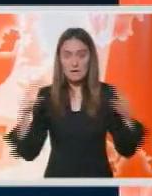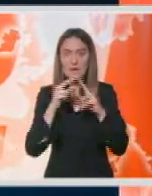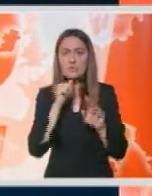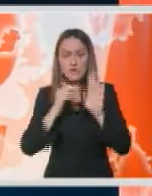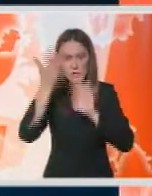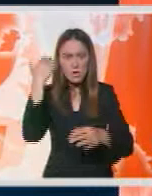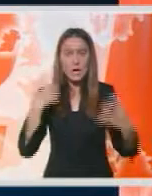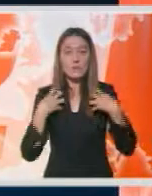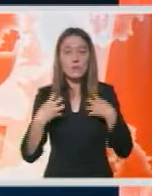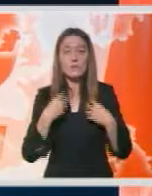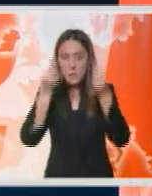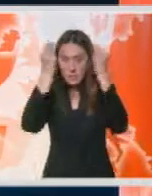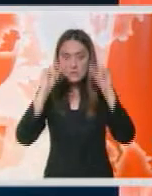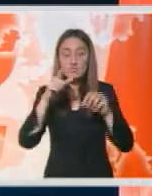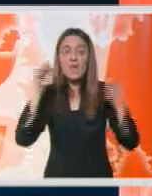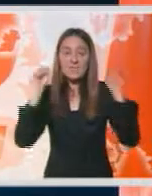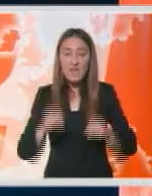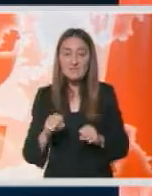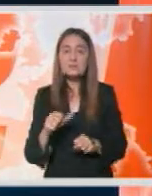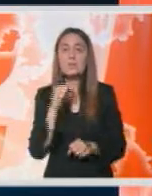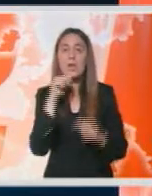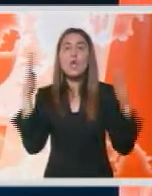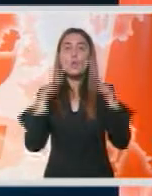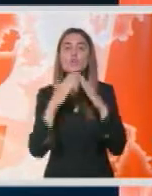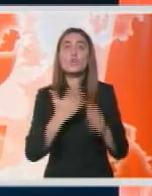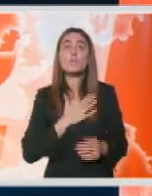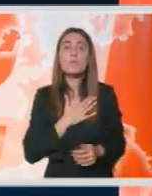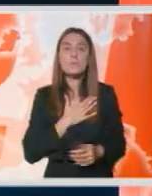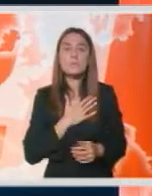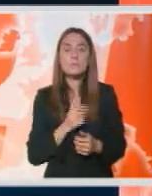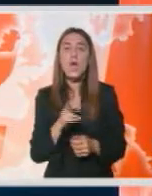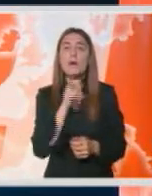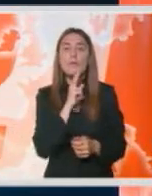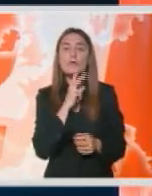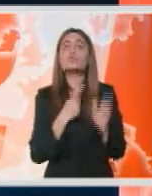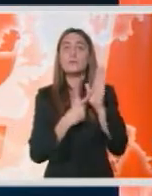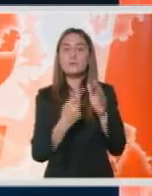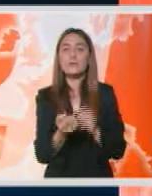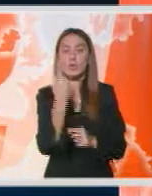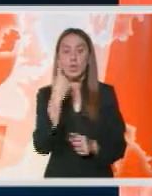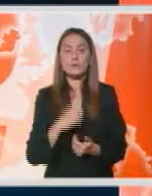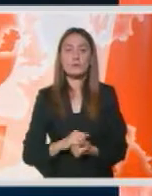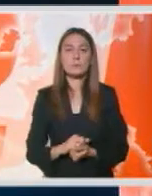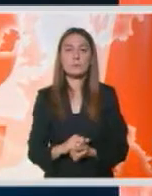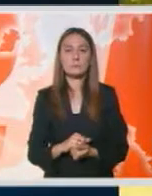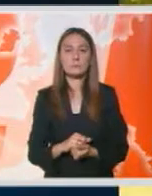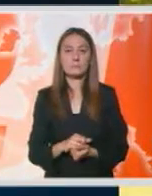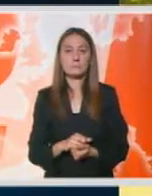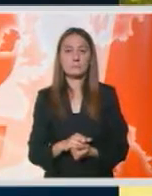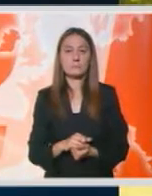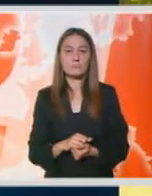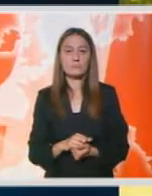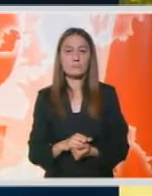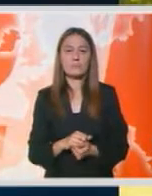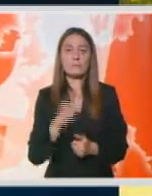istoriji pozorišta posvećena je vlasnicima i kućnim ljubimcima koji će prisustvovati događaju. Nego